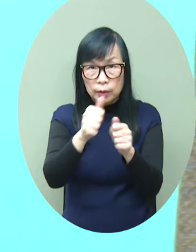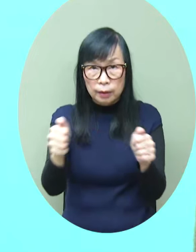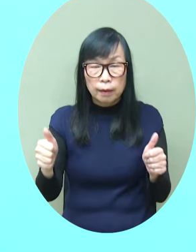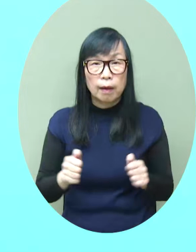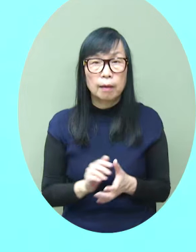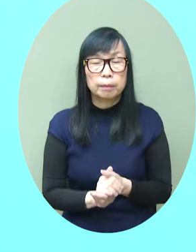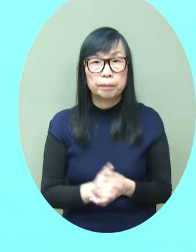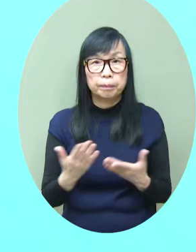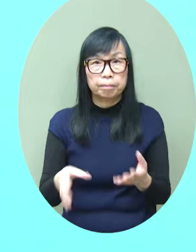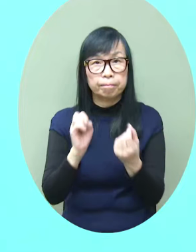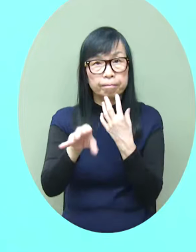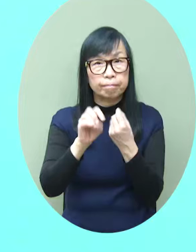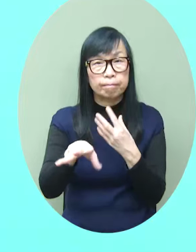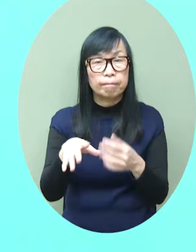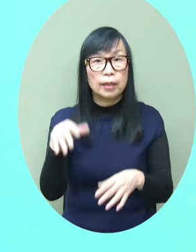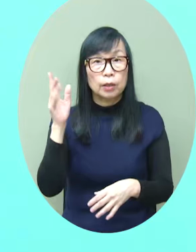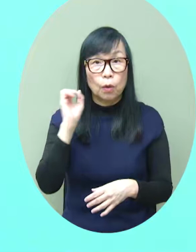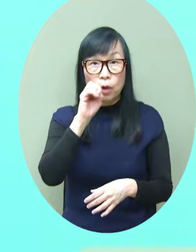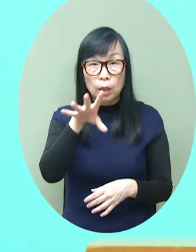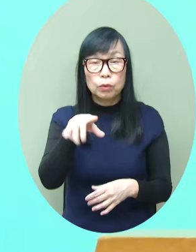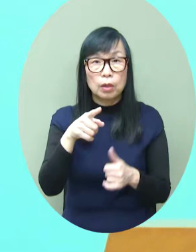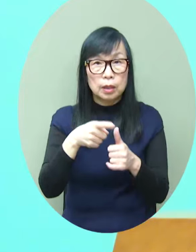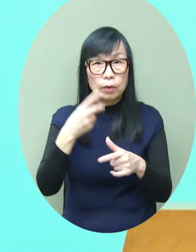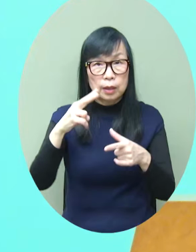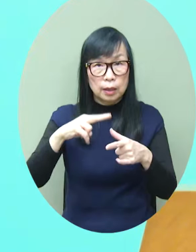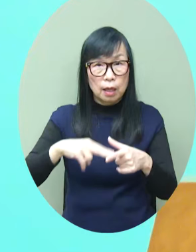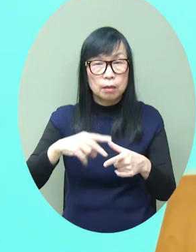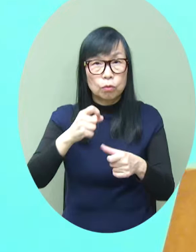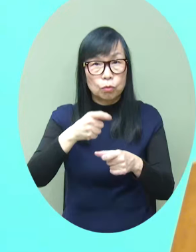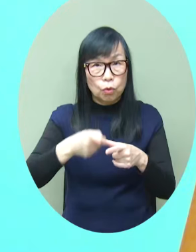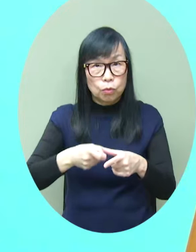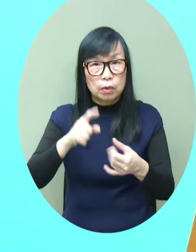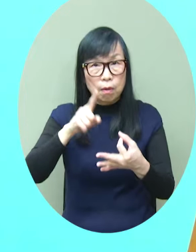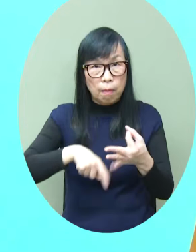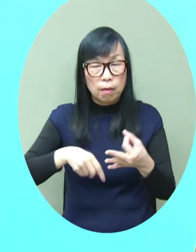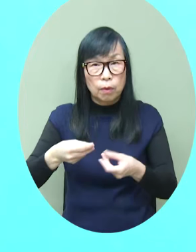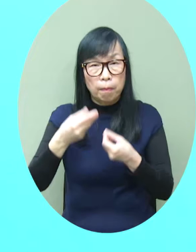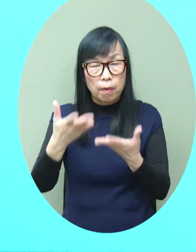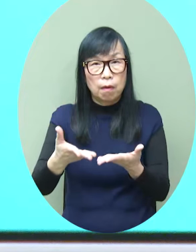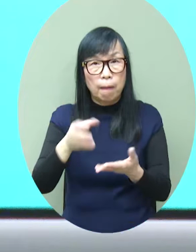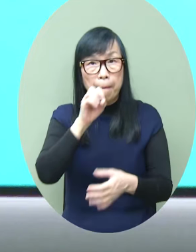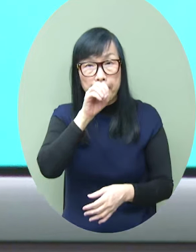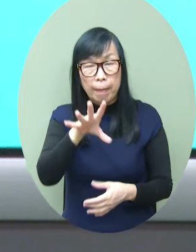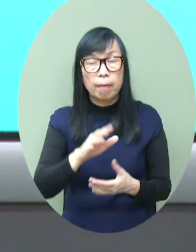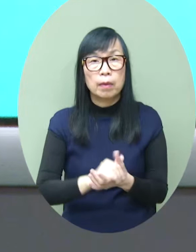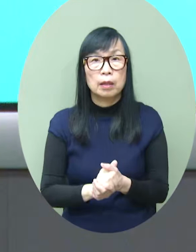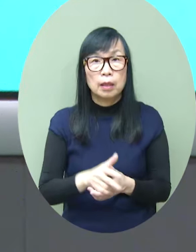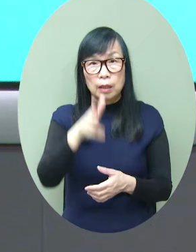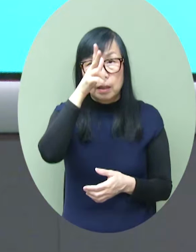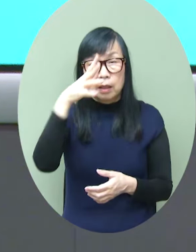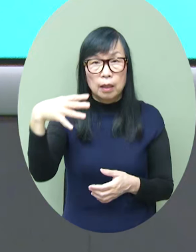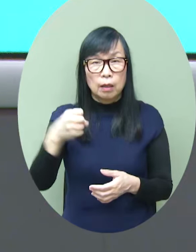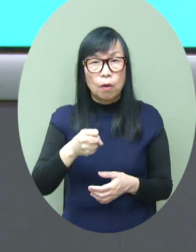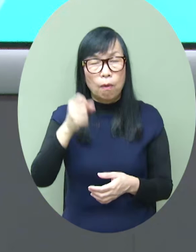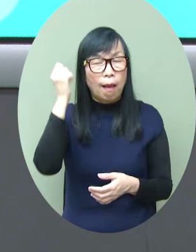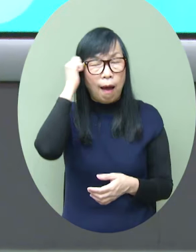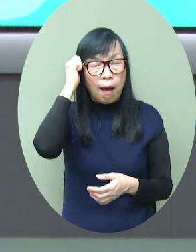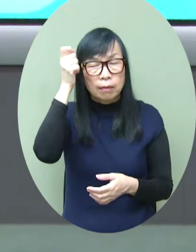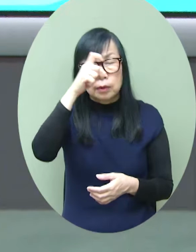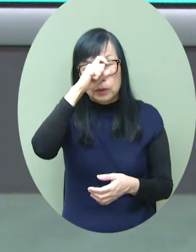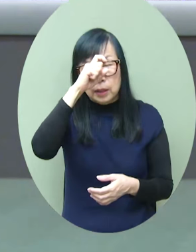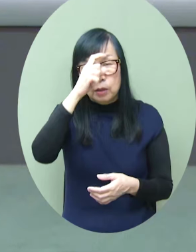請希望提問記者先舉手，嗌對之後咧，先介紹你嘅傳媒機構，然之後用我哋俾你嘅麥發問。因為行政長官難以記低記者嘅問題咧，